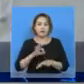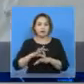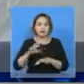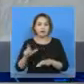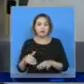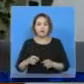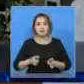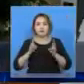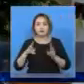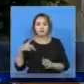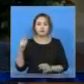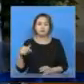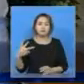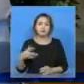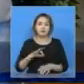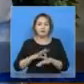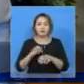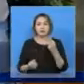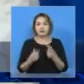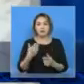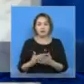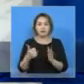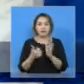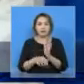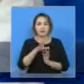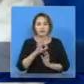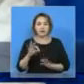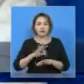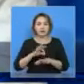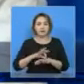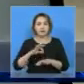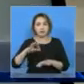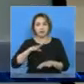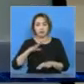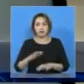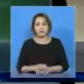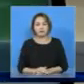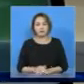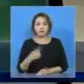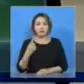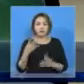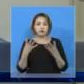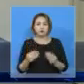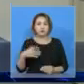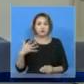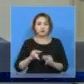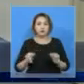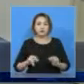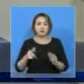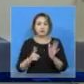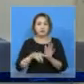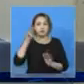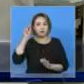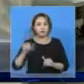қауіпті вирус 125 адамның бойынан табылды. Оның 60% аурудың симптомды түріне шалдыққан. Бір күнде 5 мұғалім, 7 оқушы